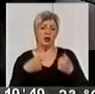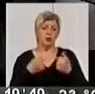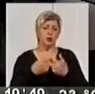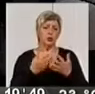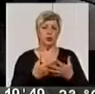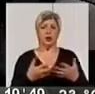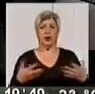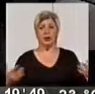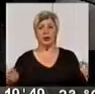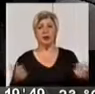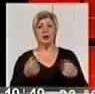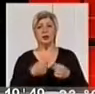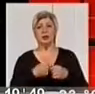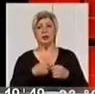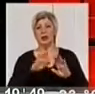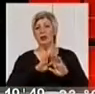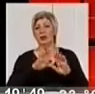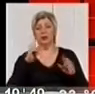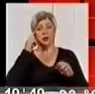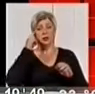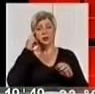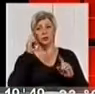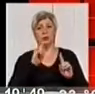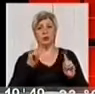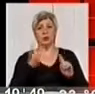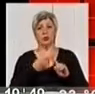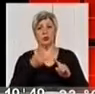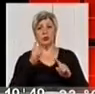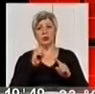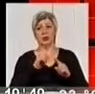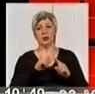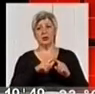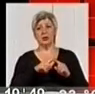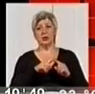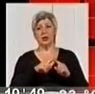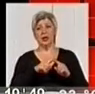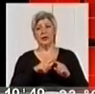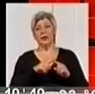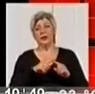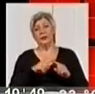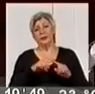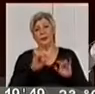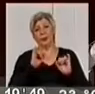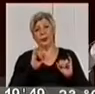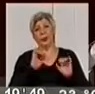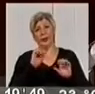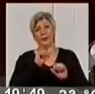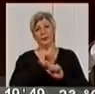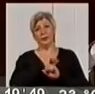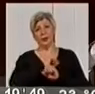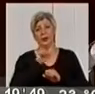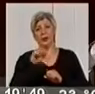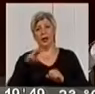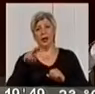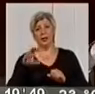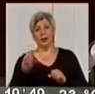далі. Не думаю, що це, як говорять, що це за відпочинок на асфальті, але